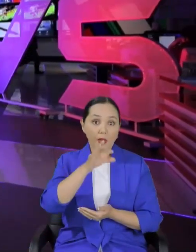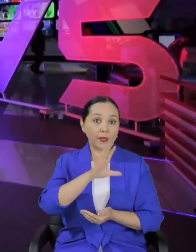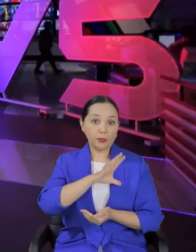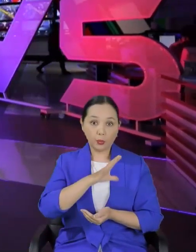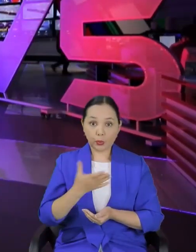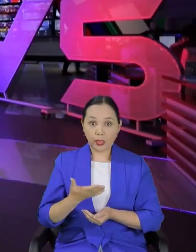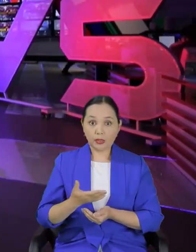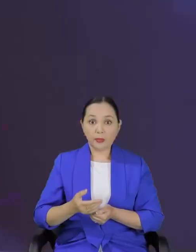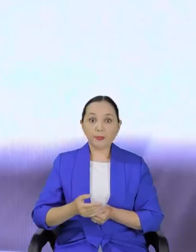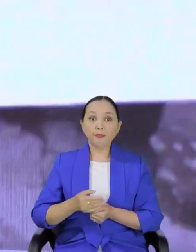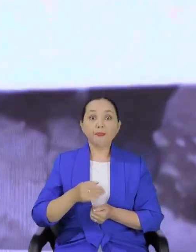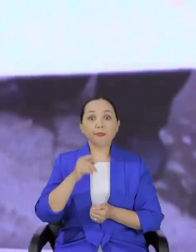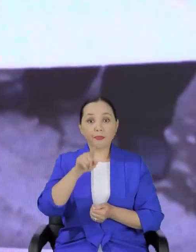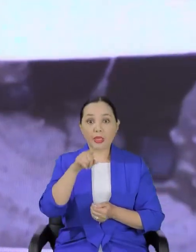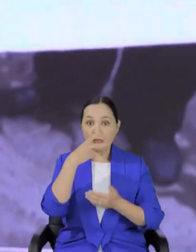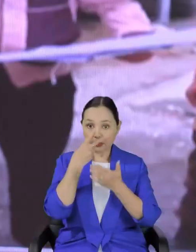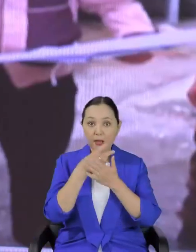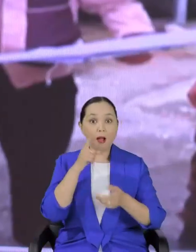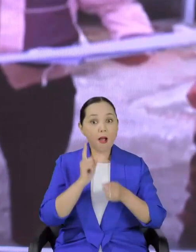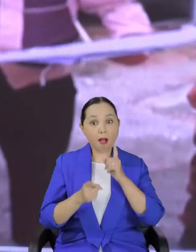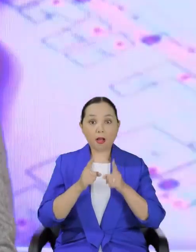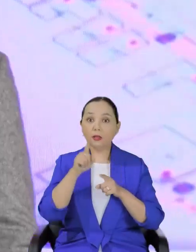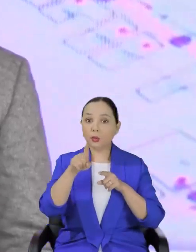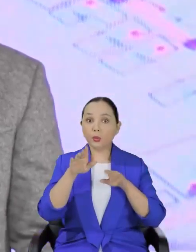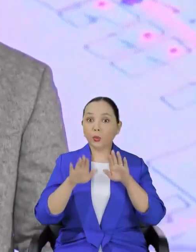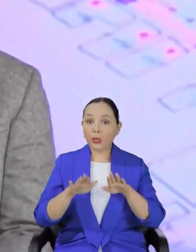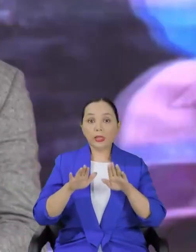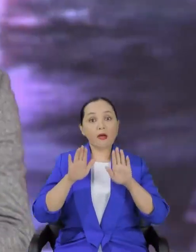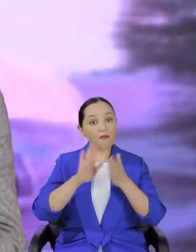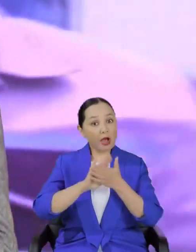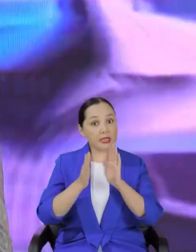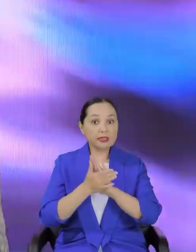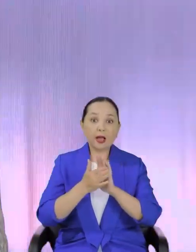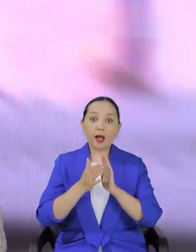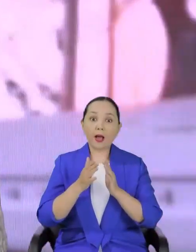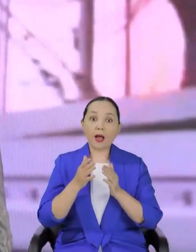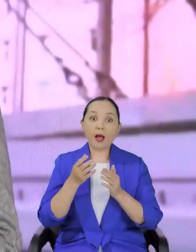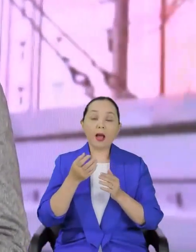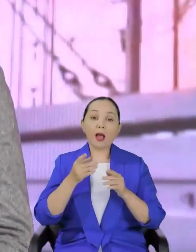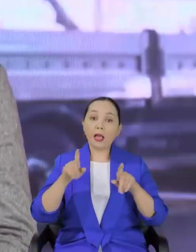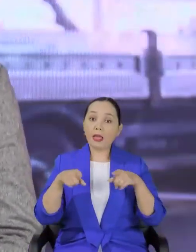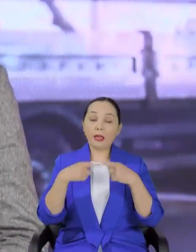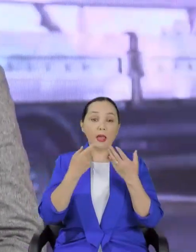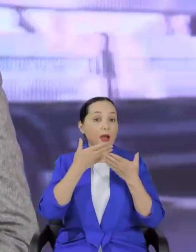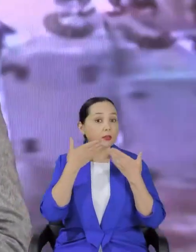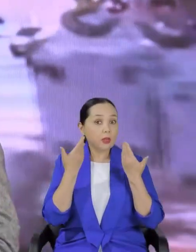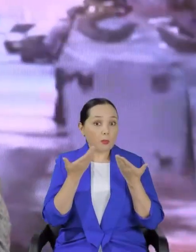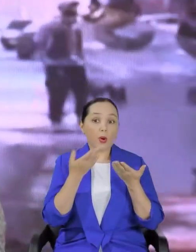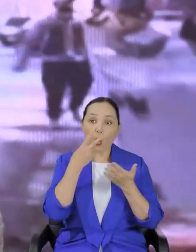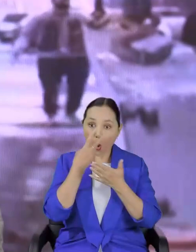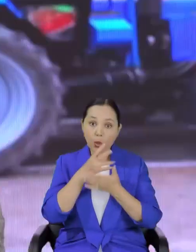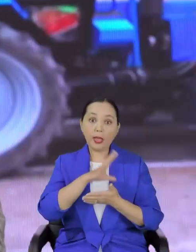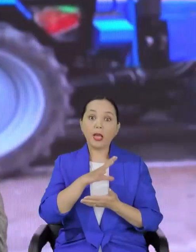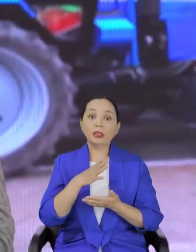aytib o'tgandi. Kadrlarda biz haqiqatdan ham u yerdagi vaziyat, ahvol yaxshi emasligini ko'rgandik.